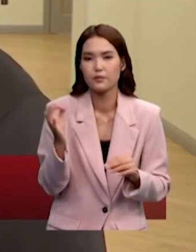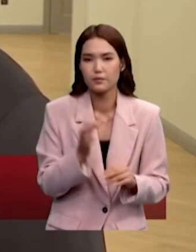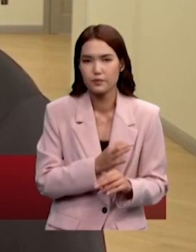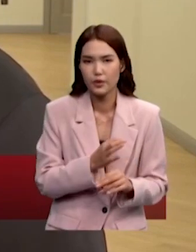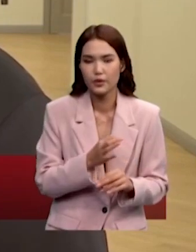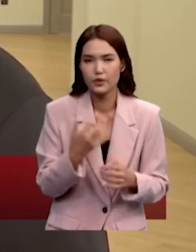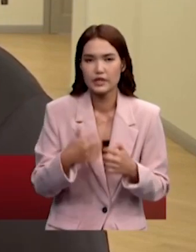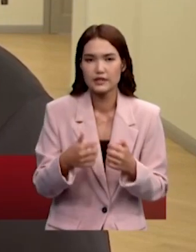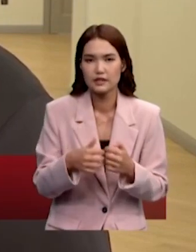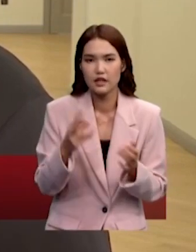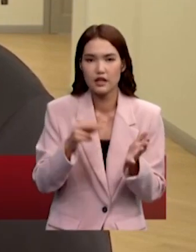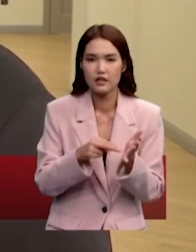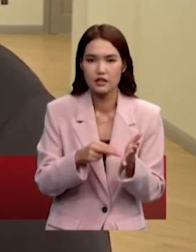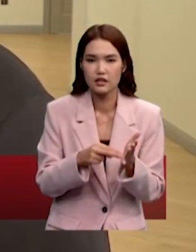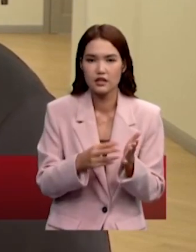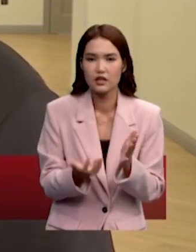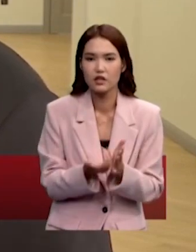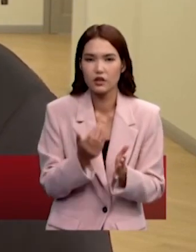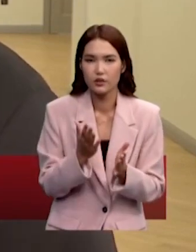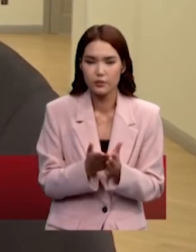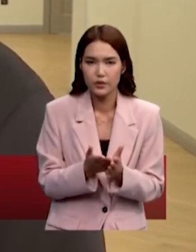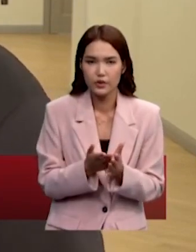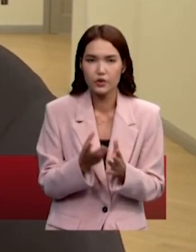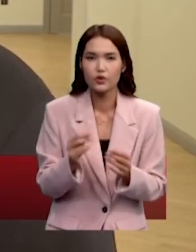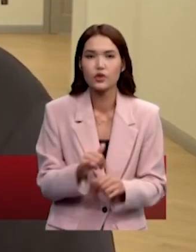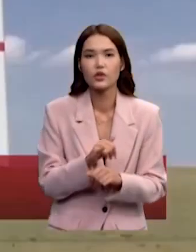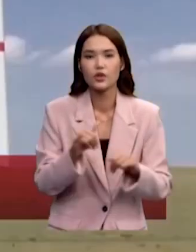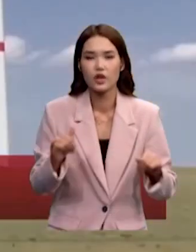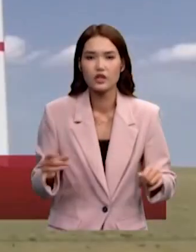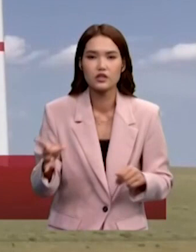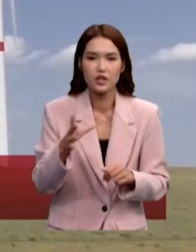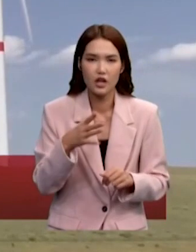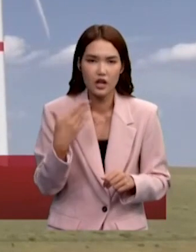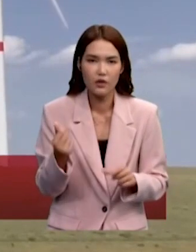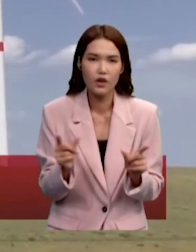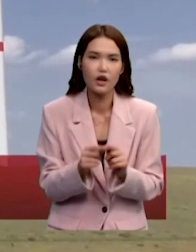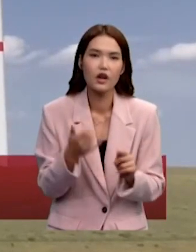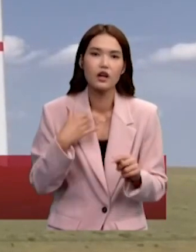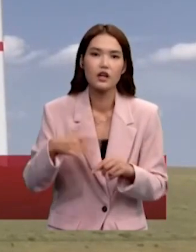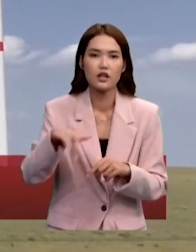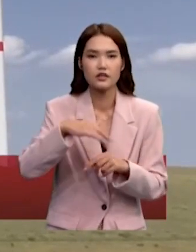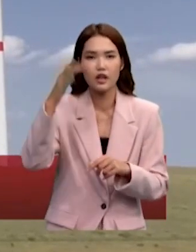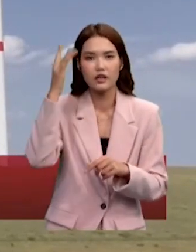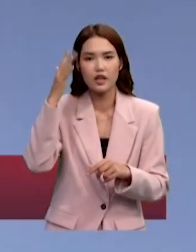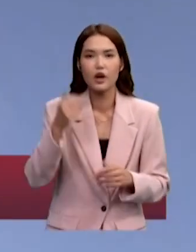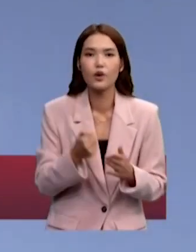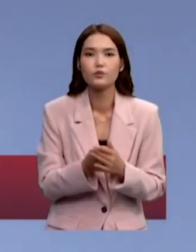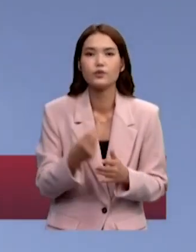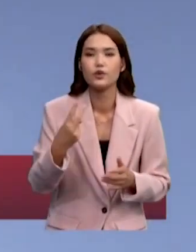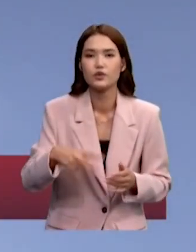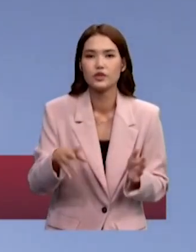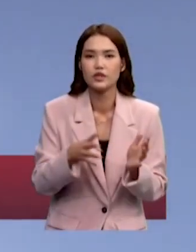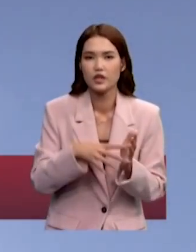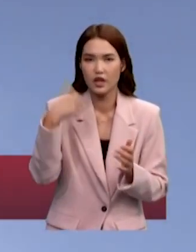связывать ее с углем то есть уголь еще больше вреда наносит между тем наша страна намерена до 2060